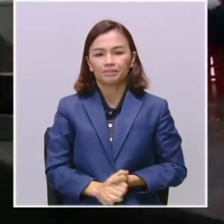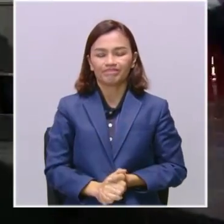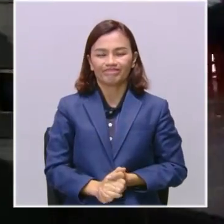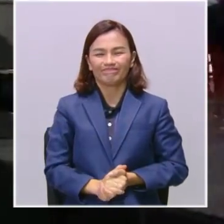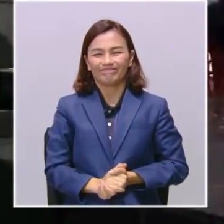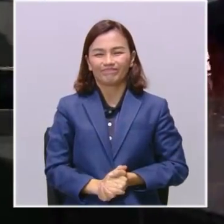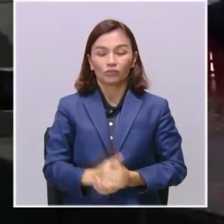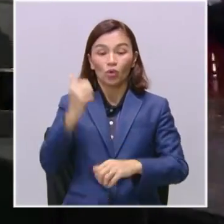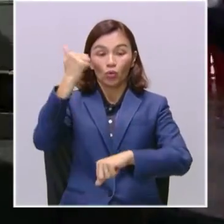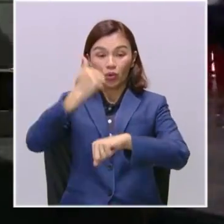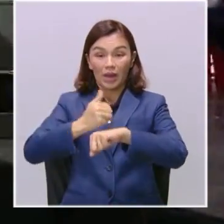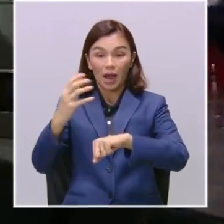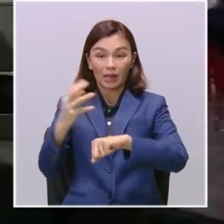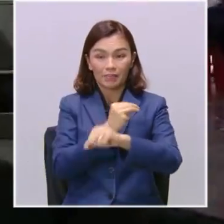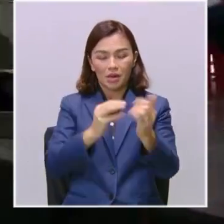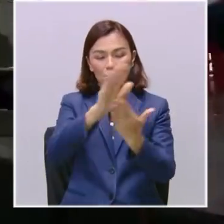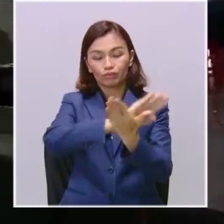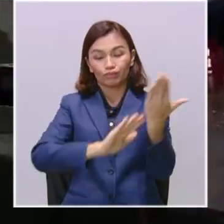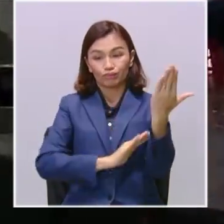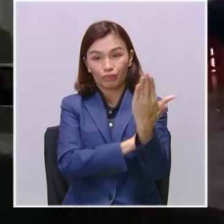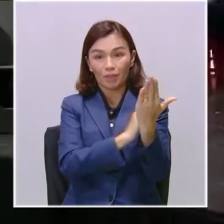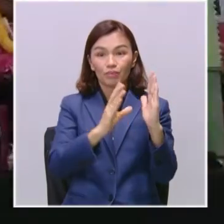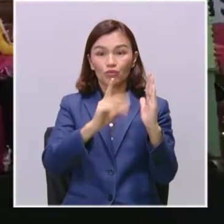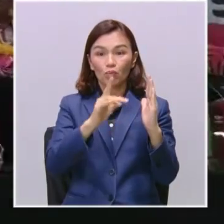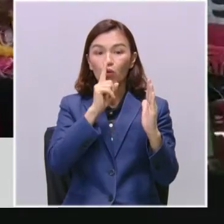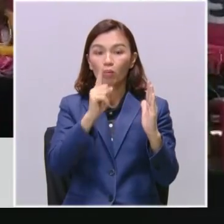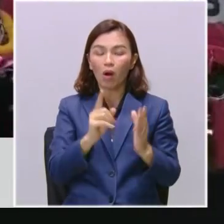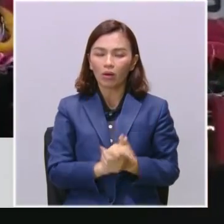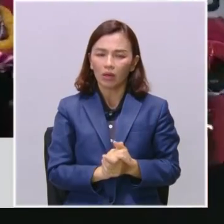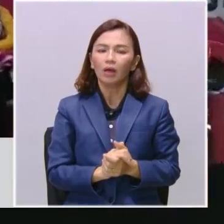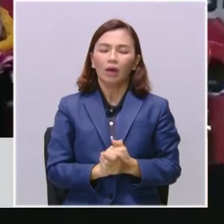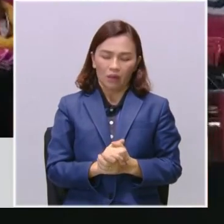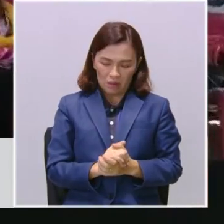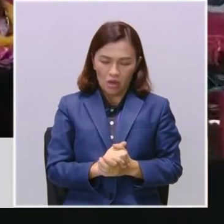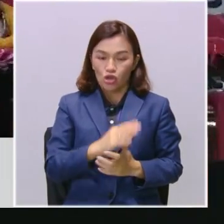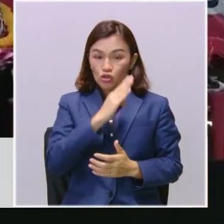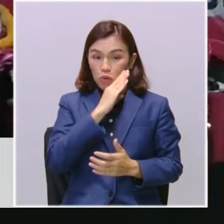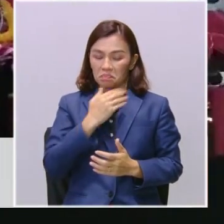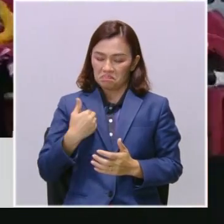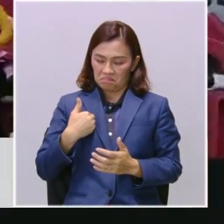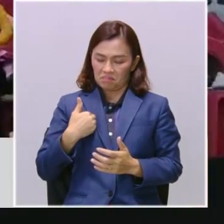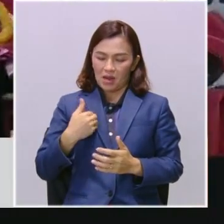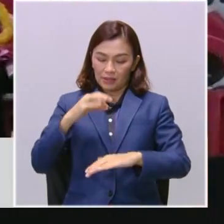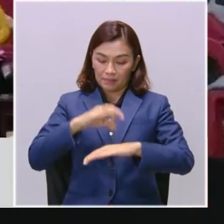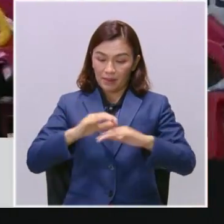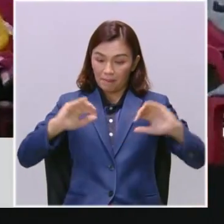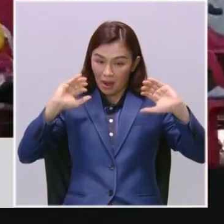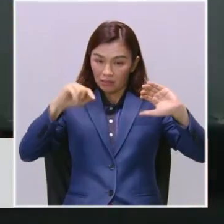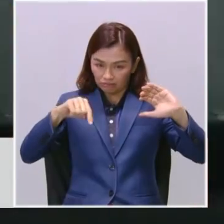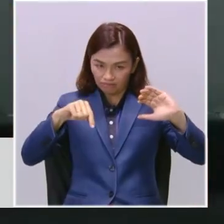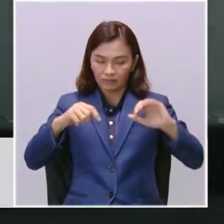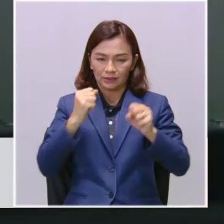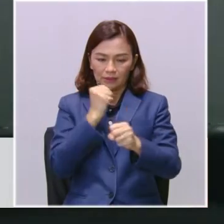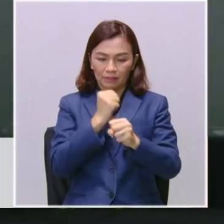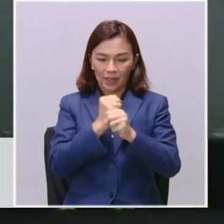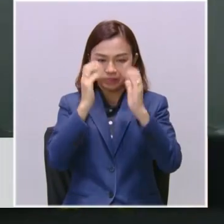นายวราวุฒิยืนยันนะคะว่าหากพรรคชาติไทยพัฒนาได้เป็นรัฐบาลจะสามารถทำงานเพื่อประชาชนอย่างเต็มที่อย่างเช่น